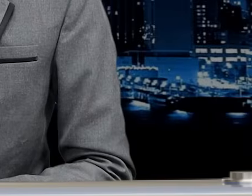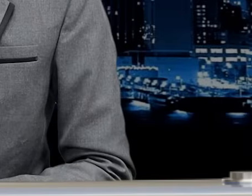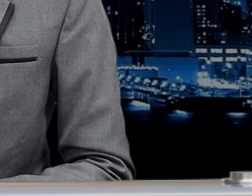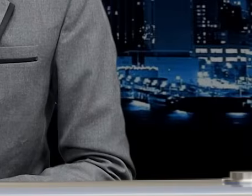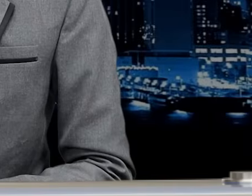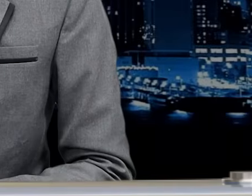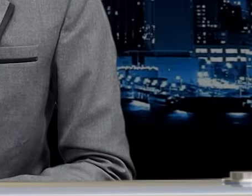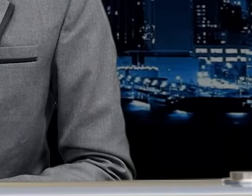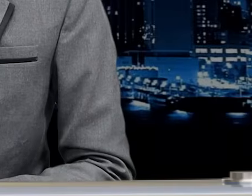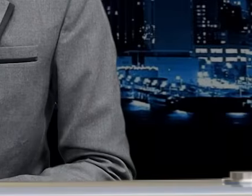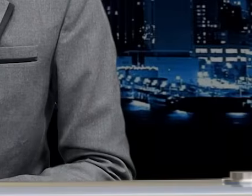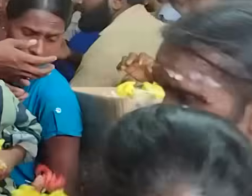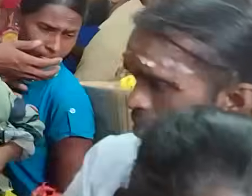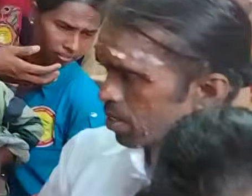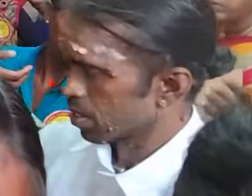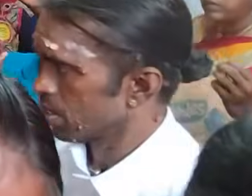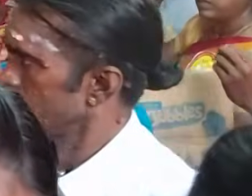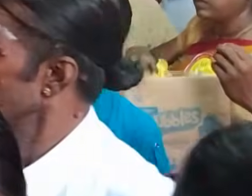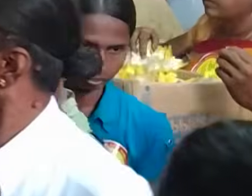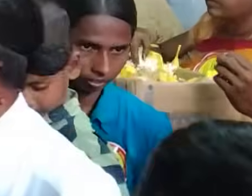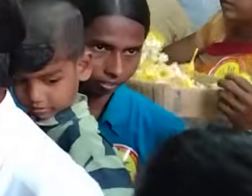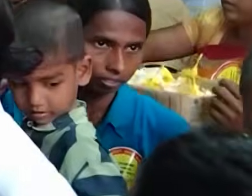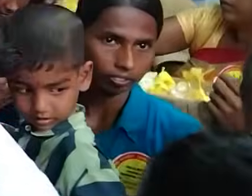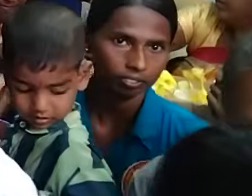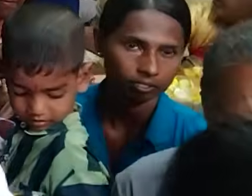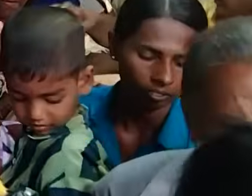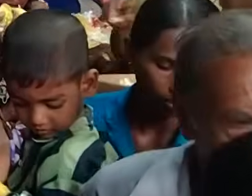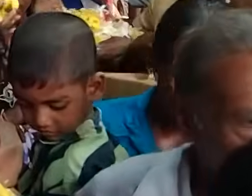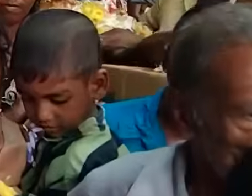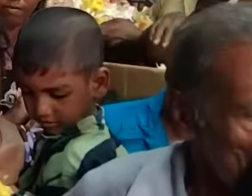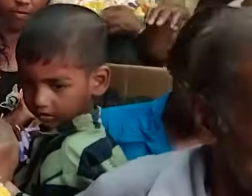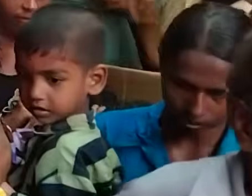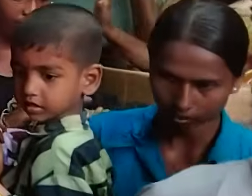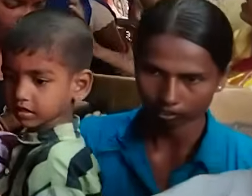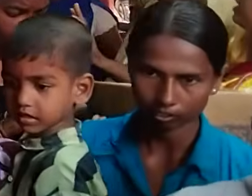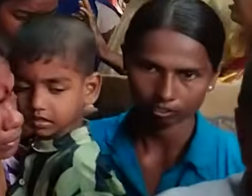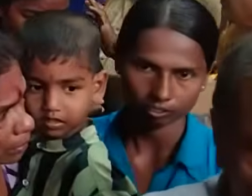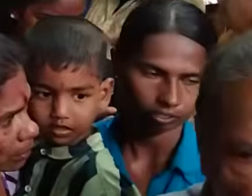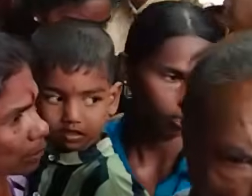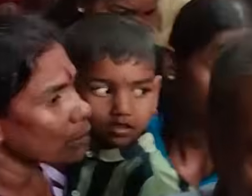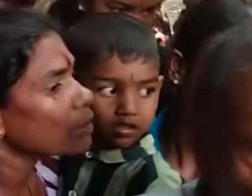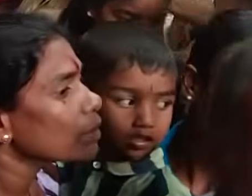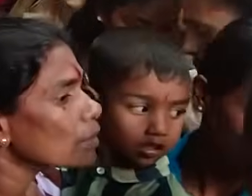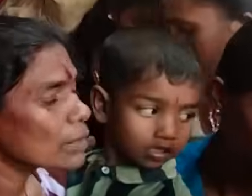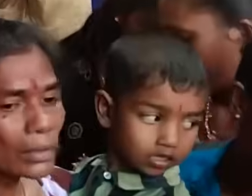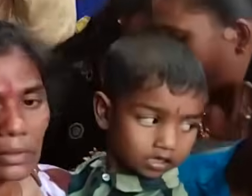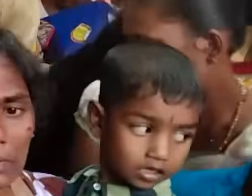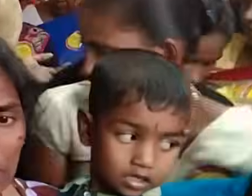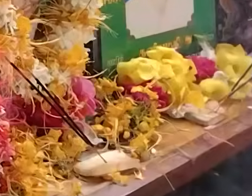மாவட்டத்தின் சுண்டிக்குளம் சந்தையில் இடம்பெற்றது. இதன்போது மாவீரர் பெற்றோர்கள் மங்கள வாத்திய இசையுடன்